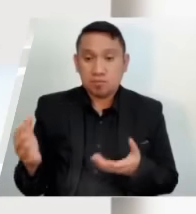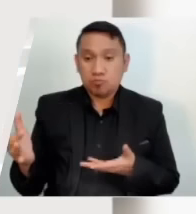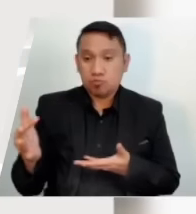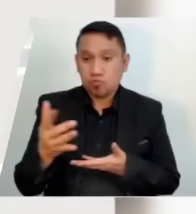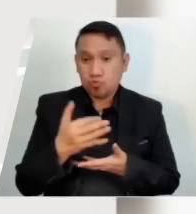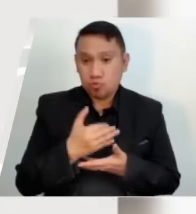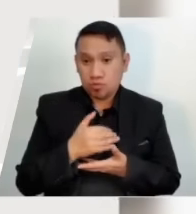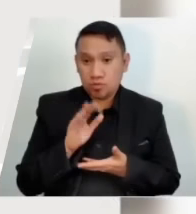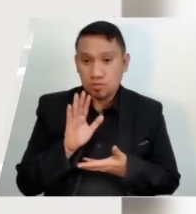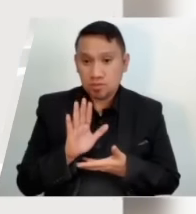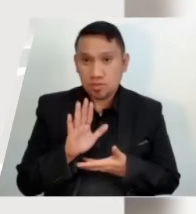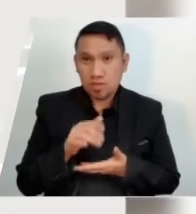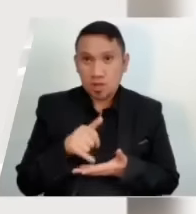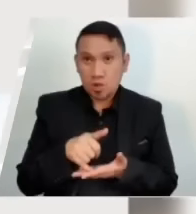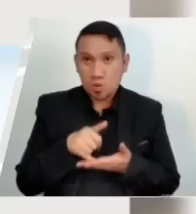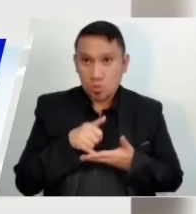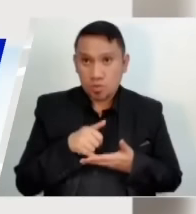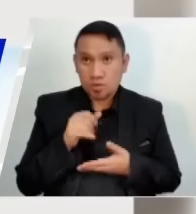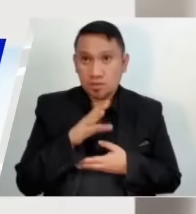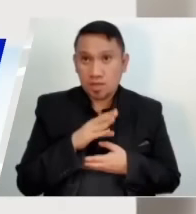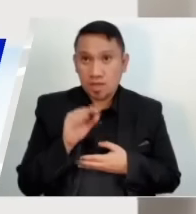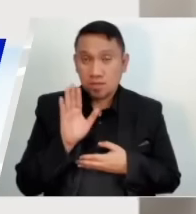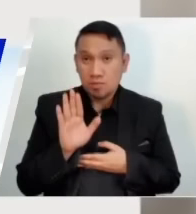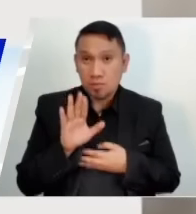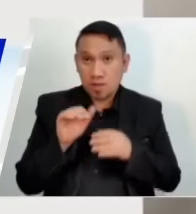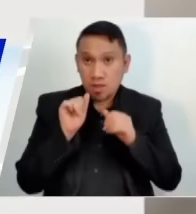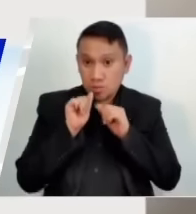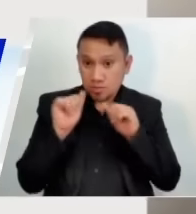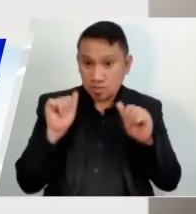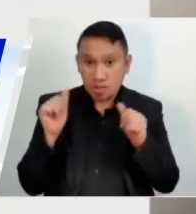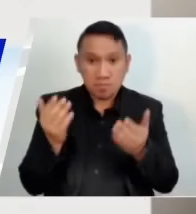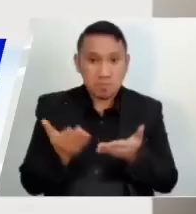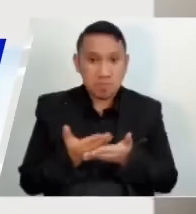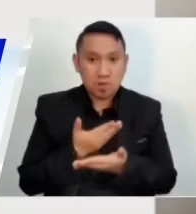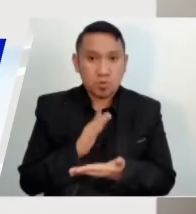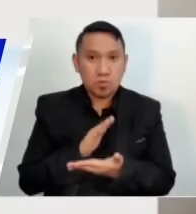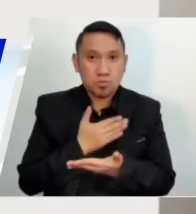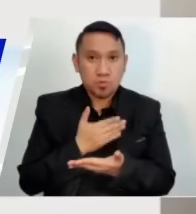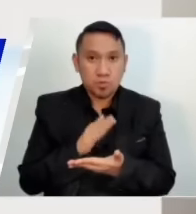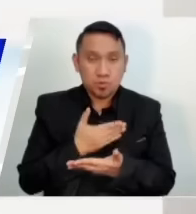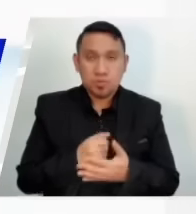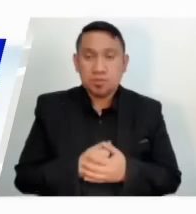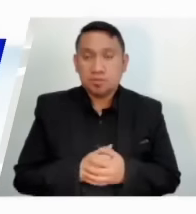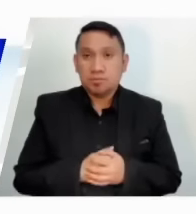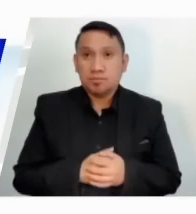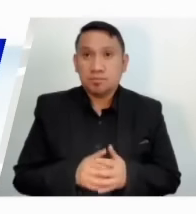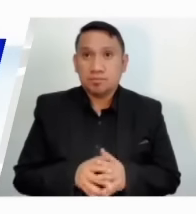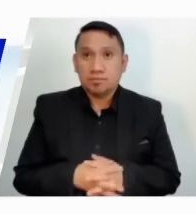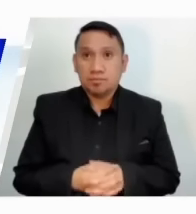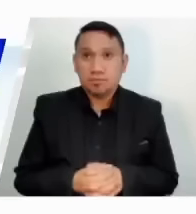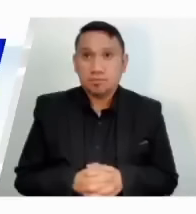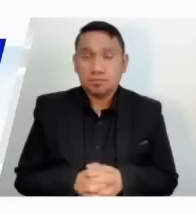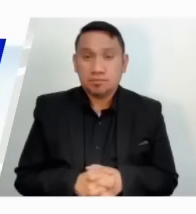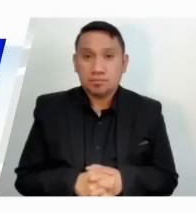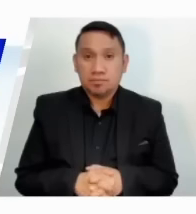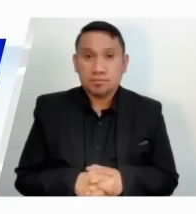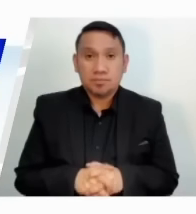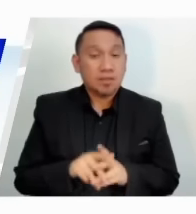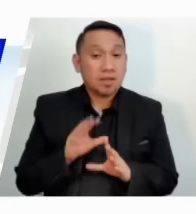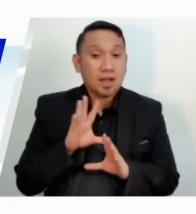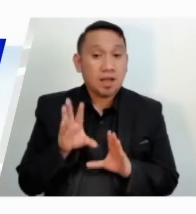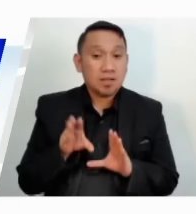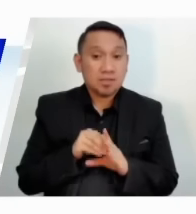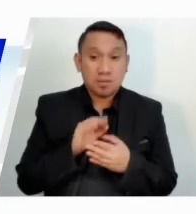ng awarding ay ang pag-anunsyo rin ng bagong album ni Taylor na The Tortured Poets Department. Featured sa ilang kanta sa album